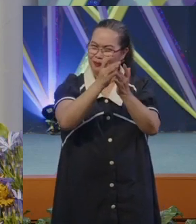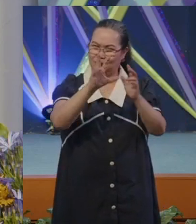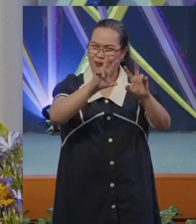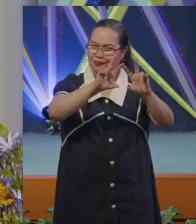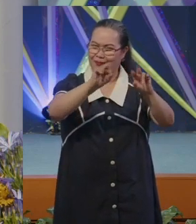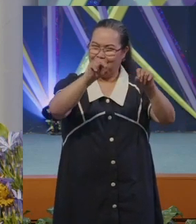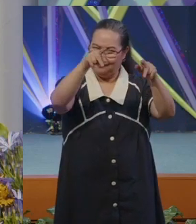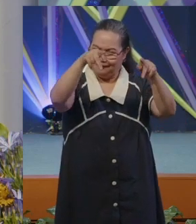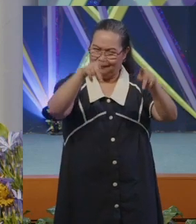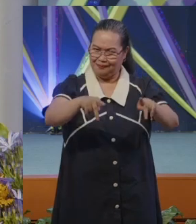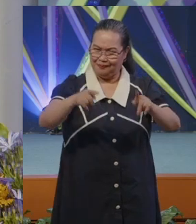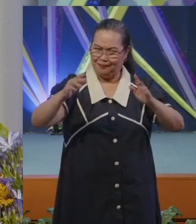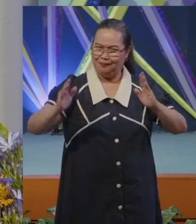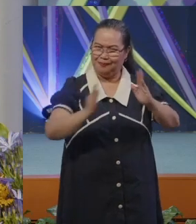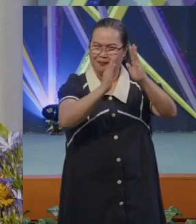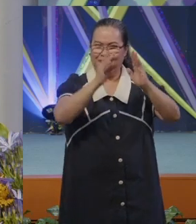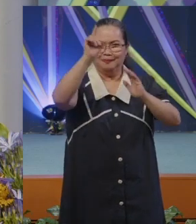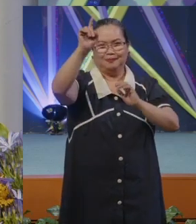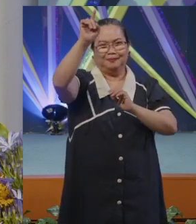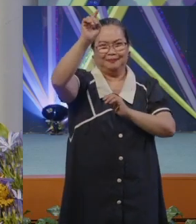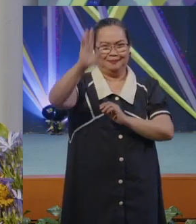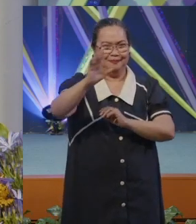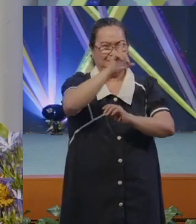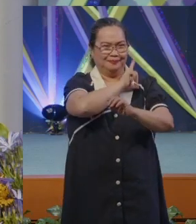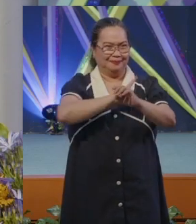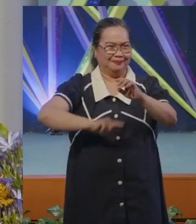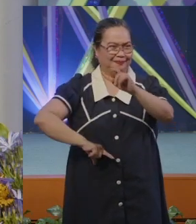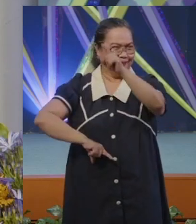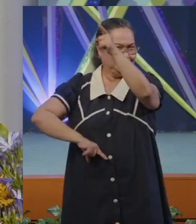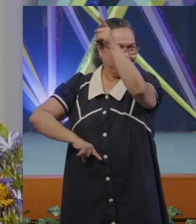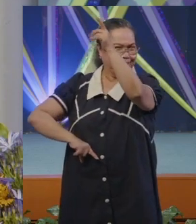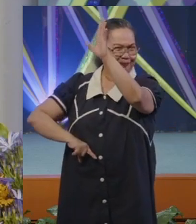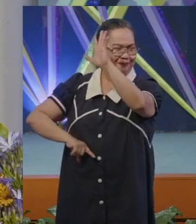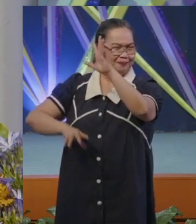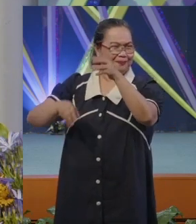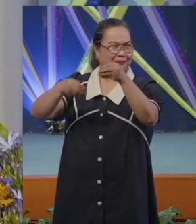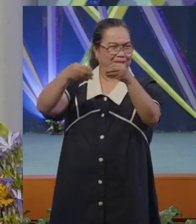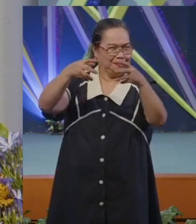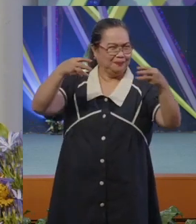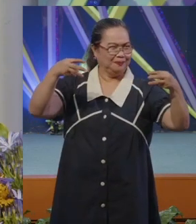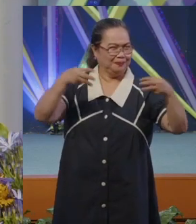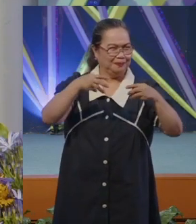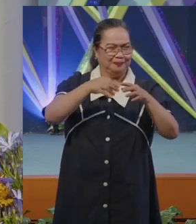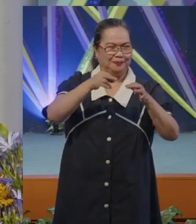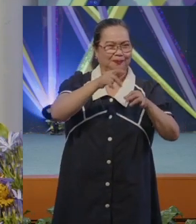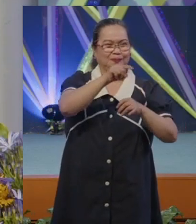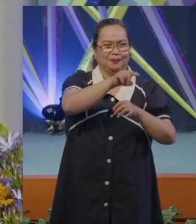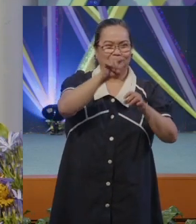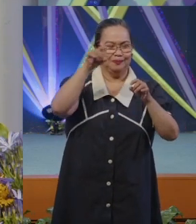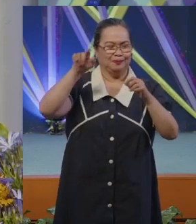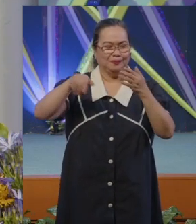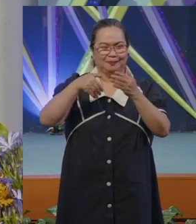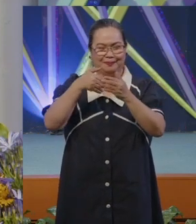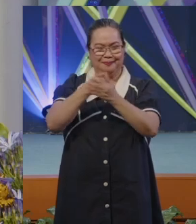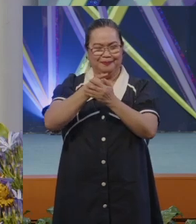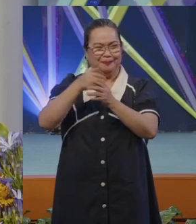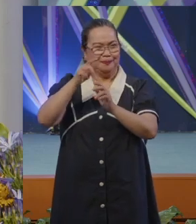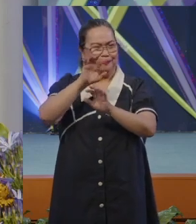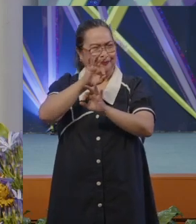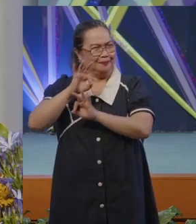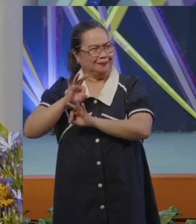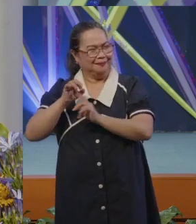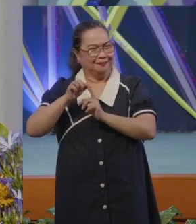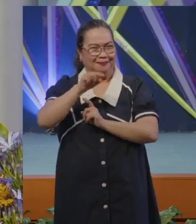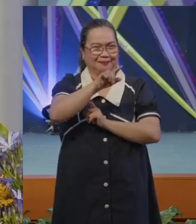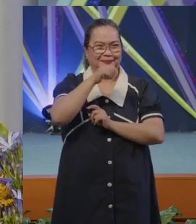one shall be able to stand against you. The Lord your God will lay the fear of you and the dread of you on all the land, and you shall